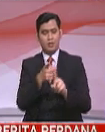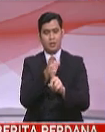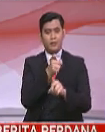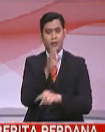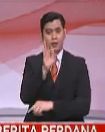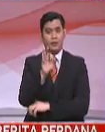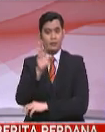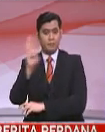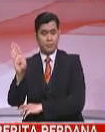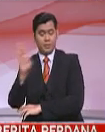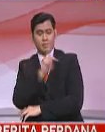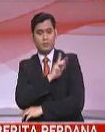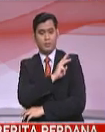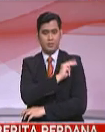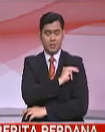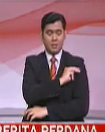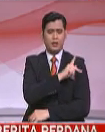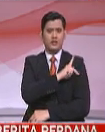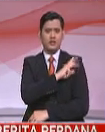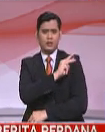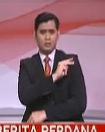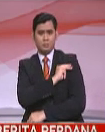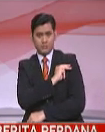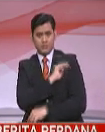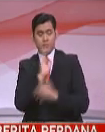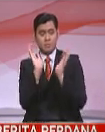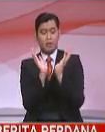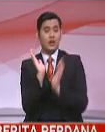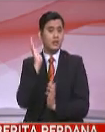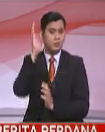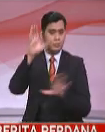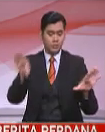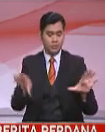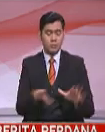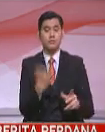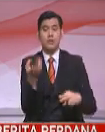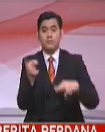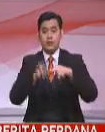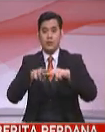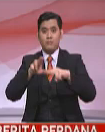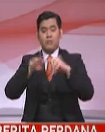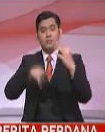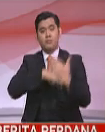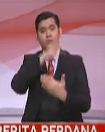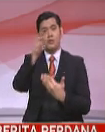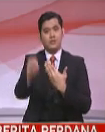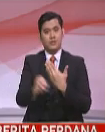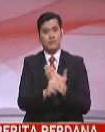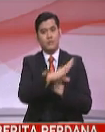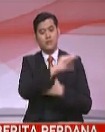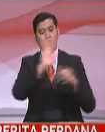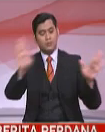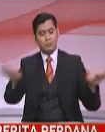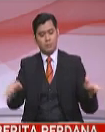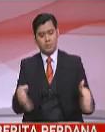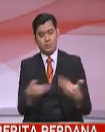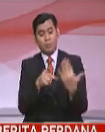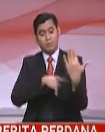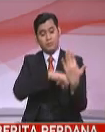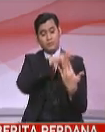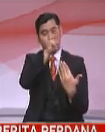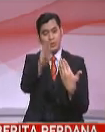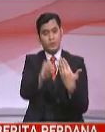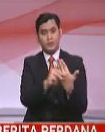ini, Kementerian akan meneruskan pelbagai inisiatif dengan menambah baik program sedia ada di samping memperkenal pelbagai program baharu.